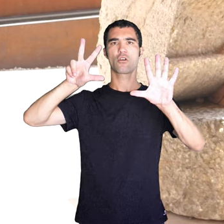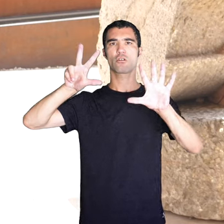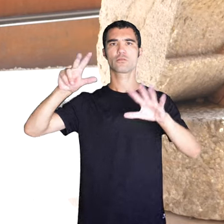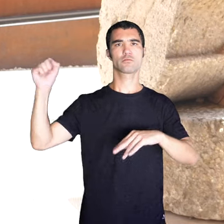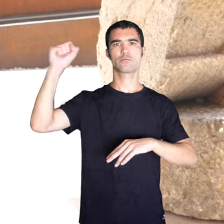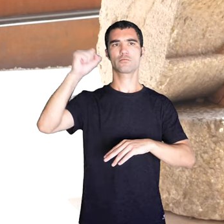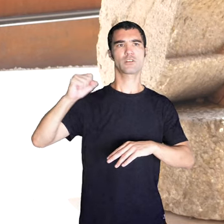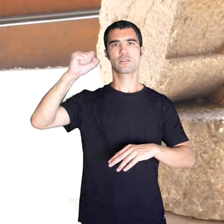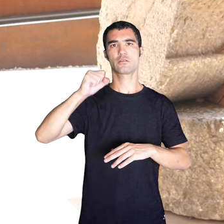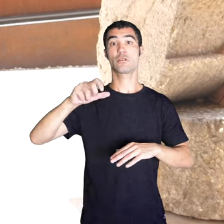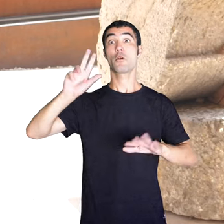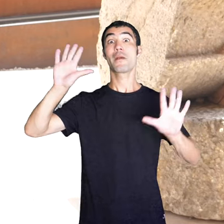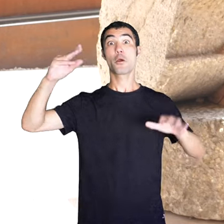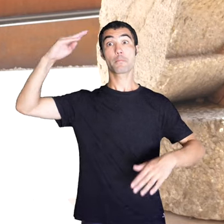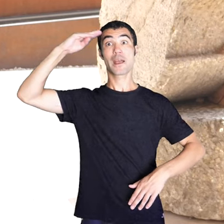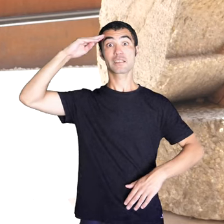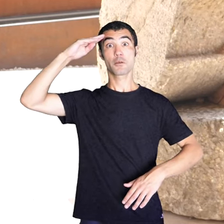anys. El patró major